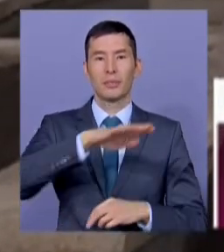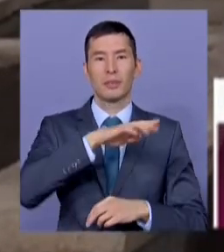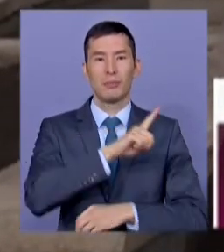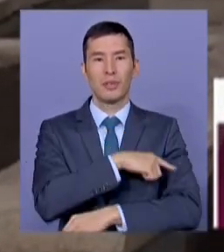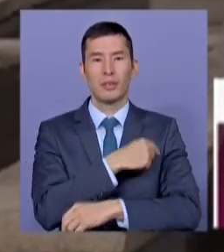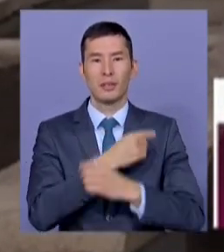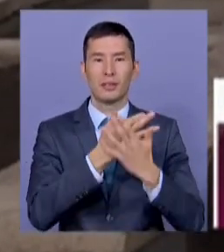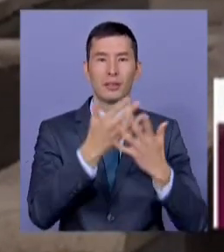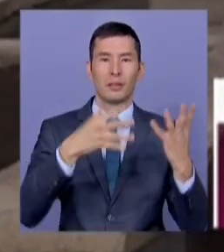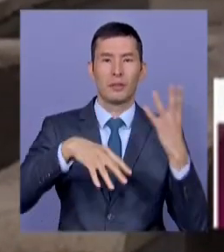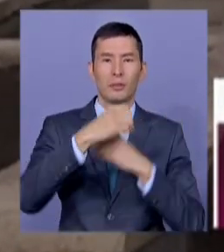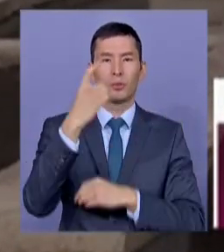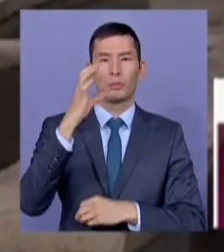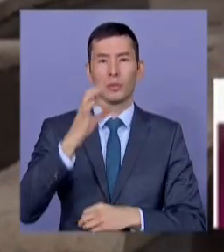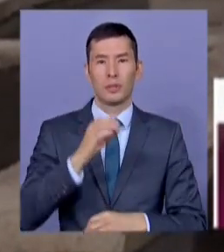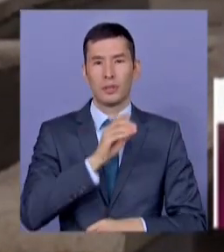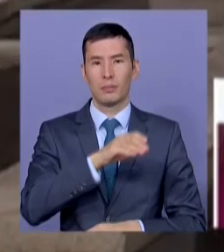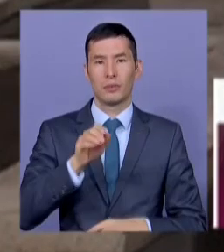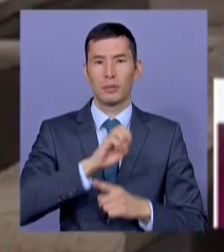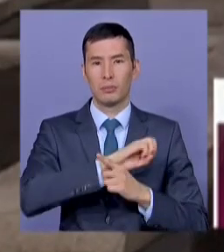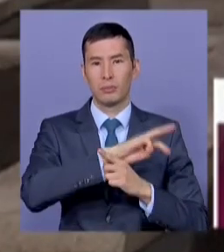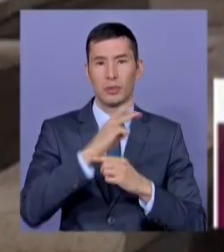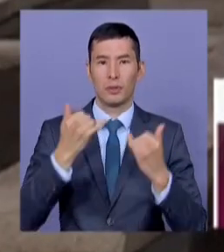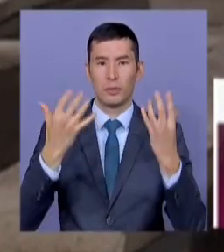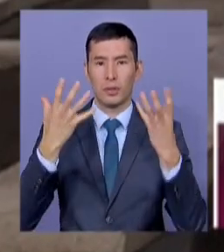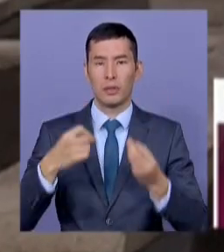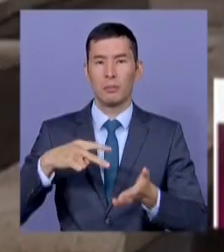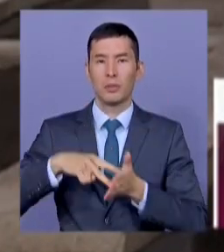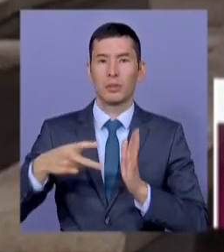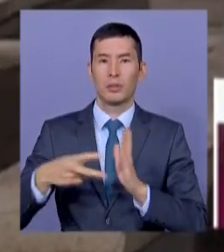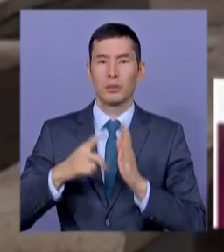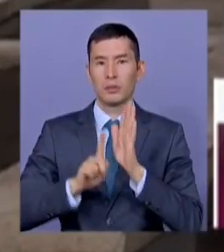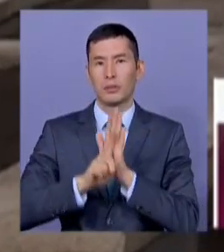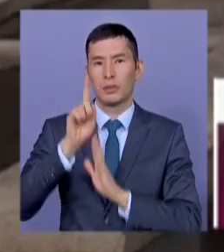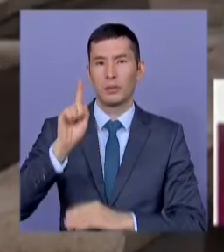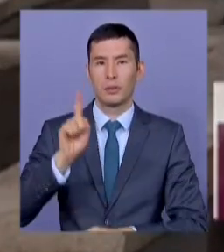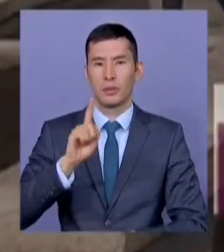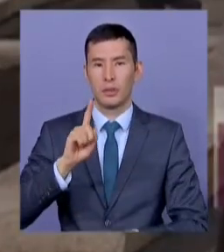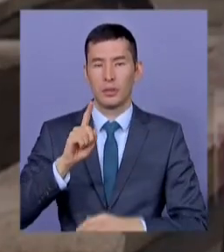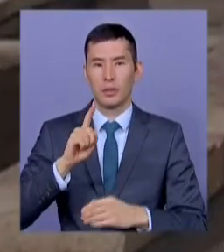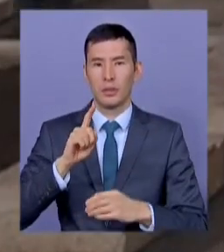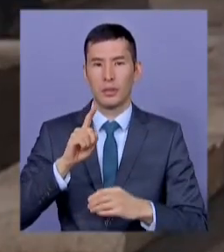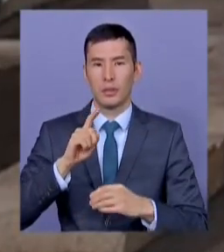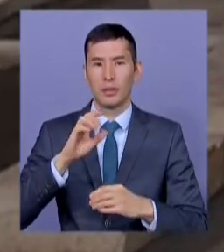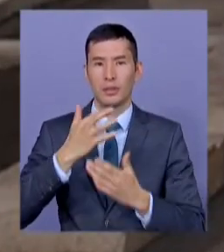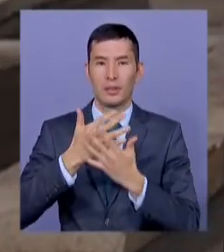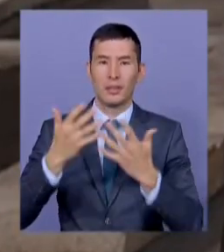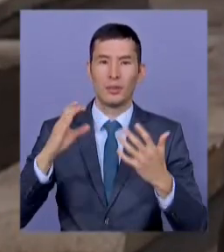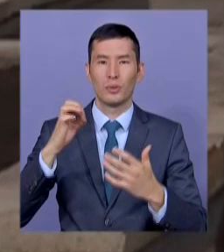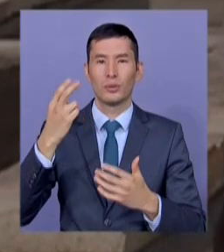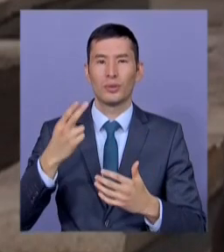городу Алматы. С сегодняшнего дня, согласно плану, начато подключение социальных